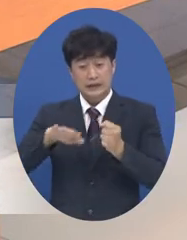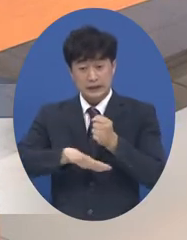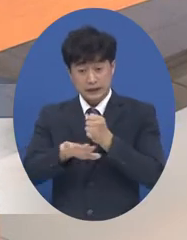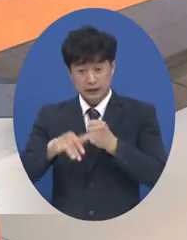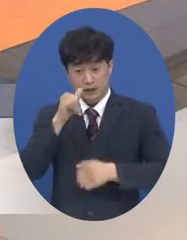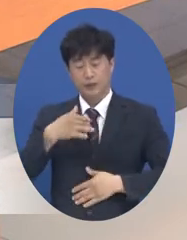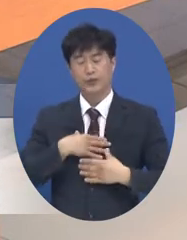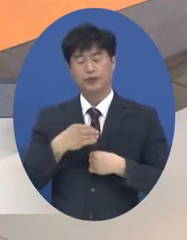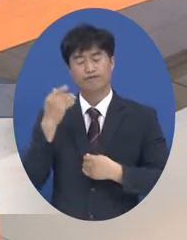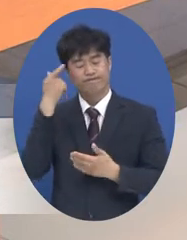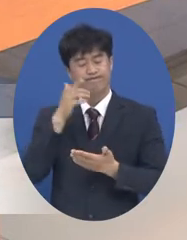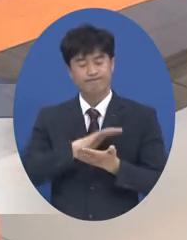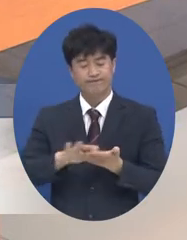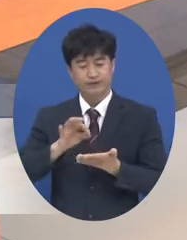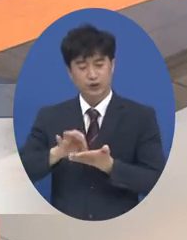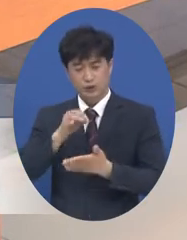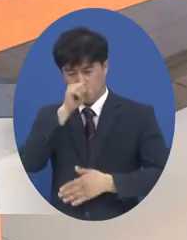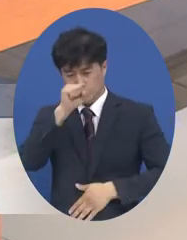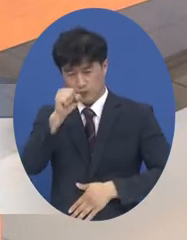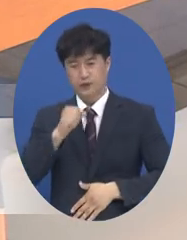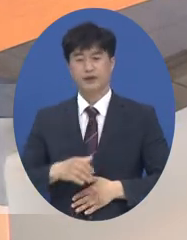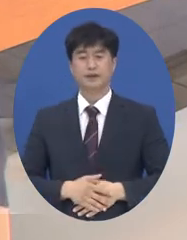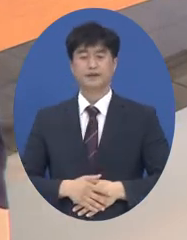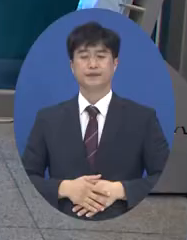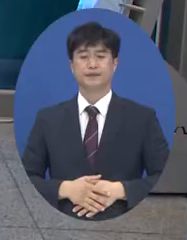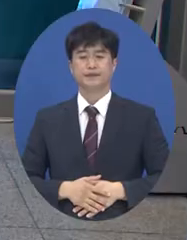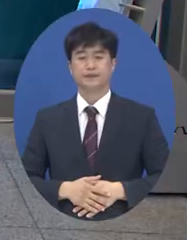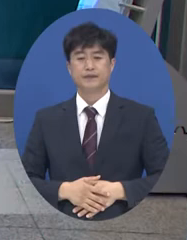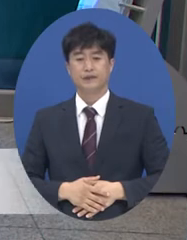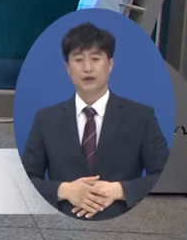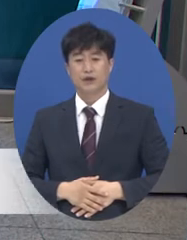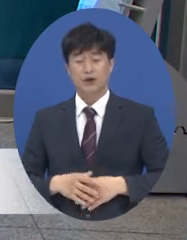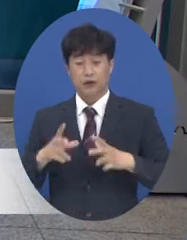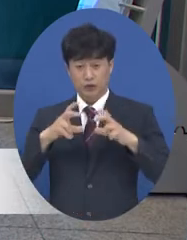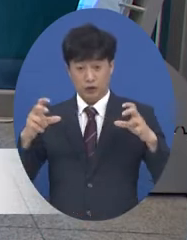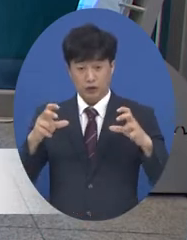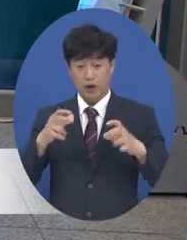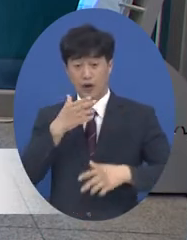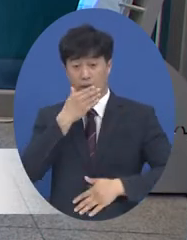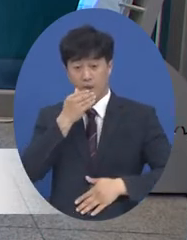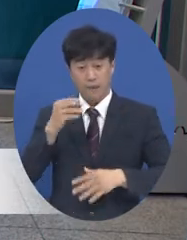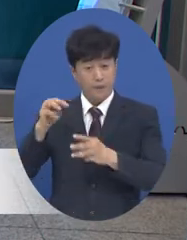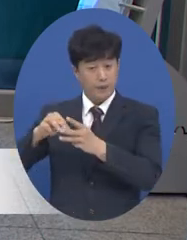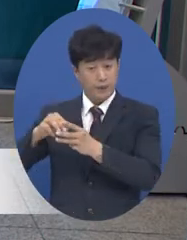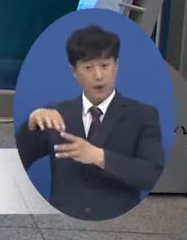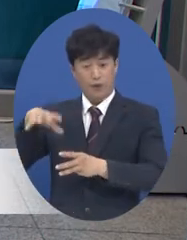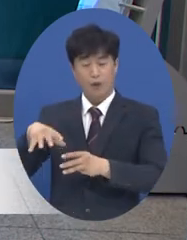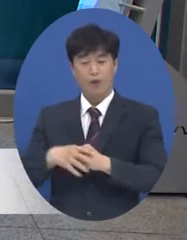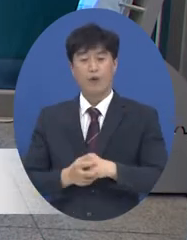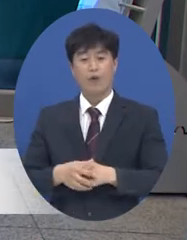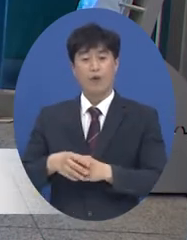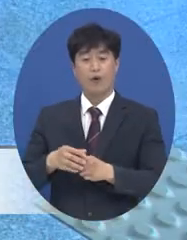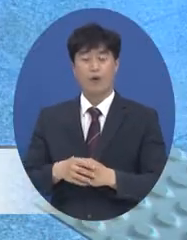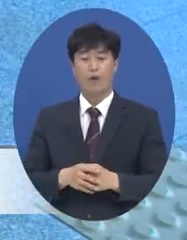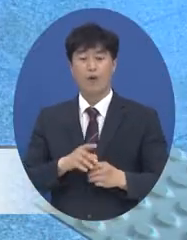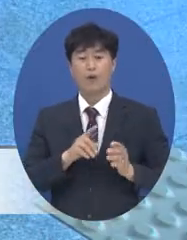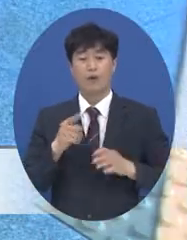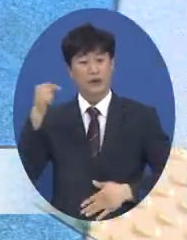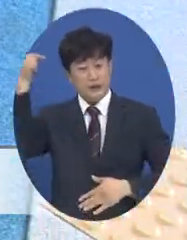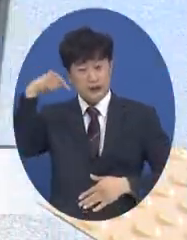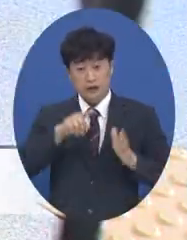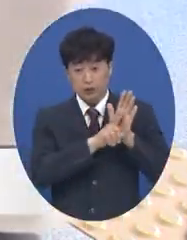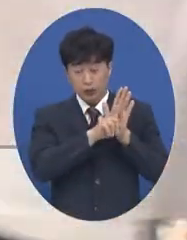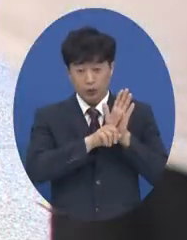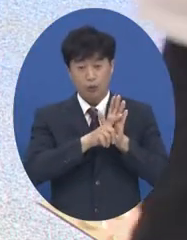너무 편하고 시원해요. 그래서 이용하기가 진짜 좋은 것 같아요. 성남시 관내 행정복지센터에서는 체감 온도를 무려 10도씩이나